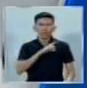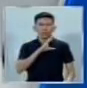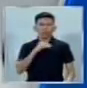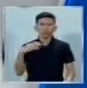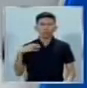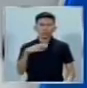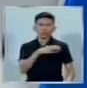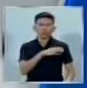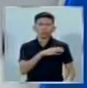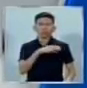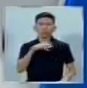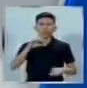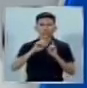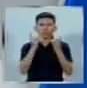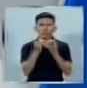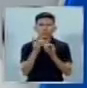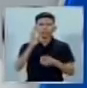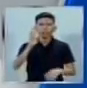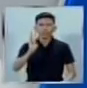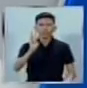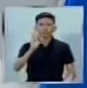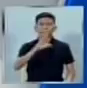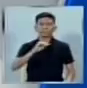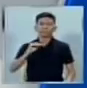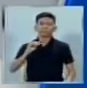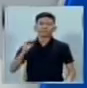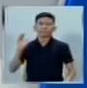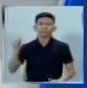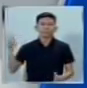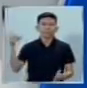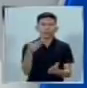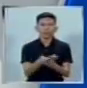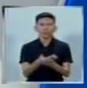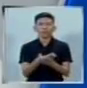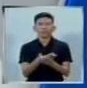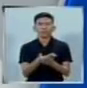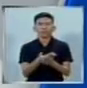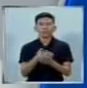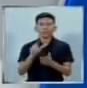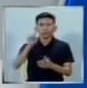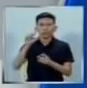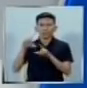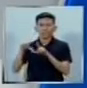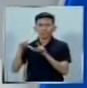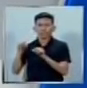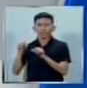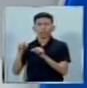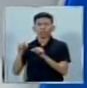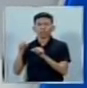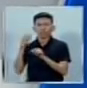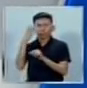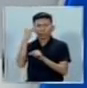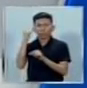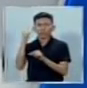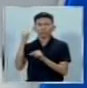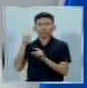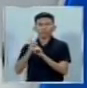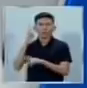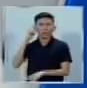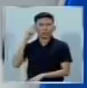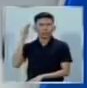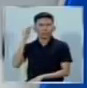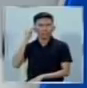District 6, maging yung pagdating nung isang SD card mula sa Barangay Ramon Magsaysay, kung parang nga maiproklama na rin ang alkalde